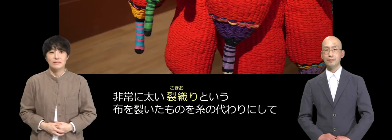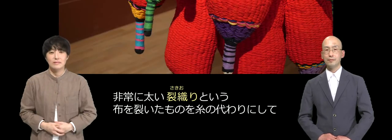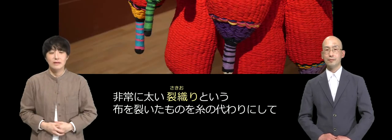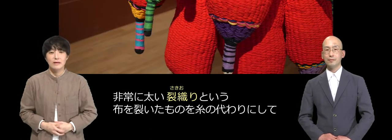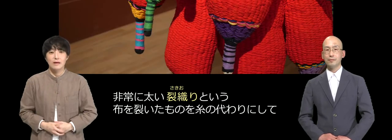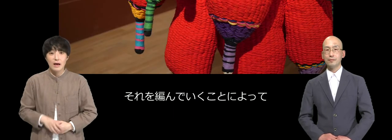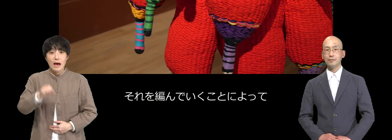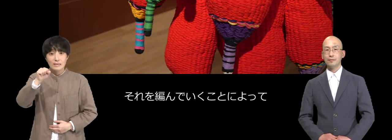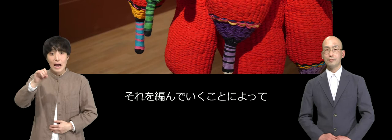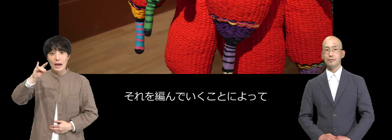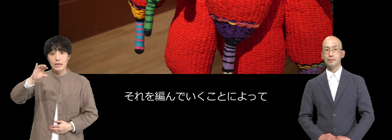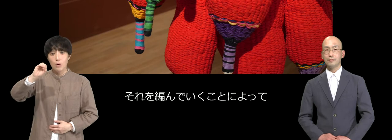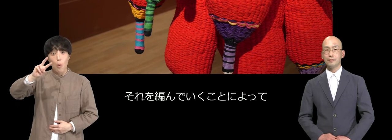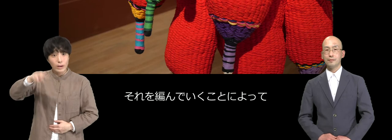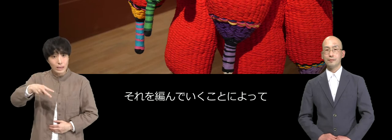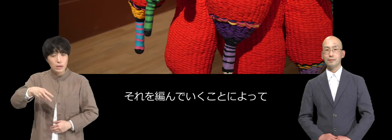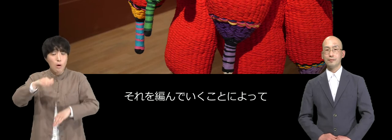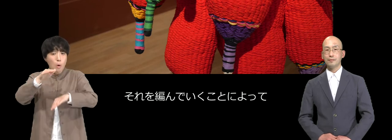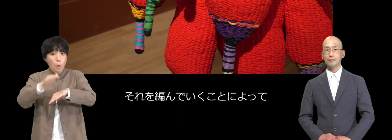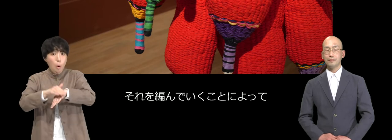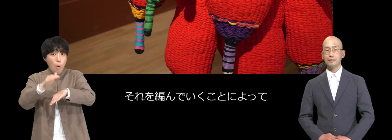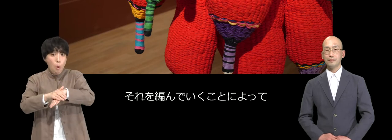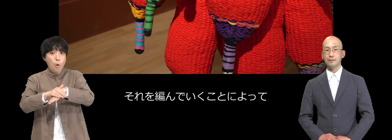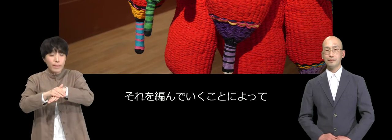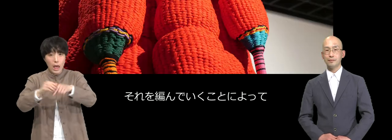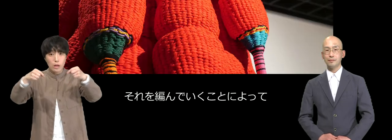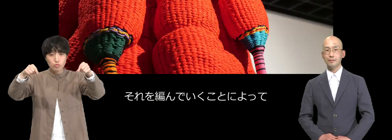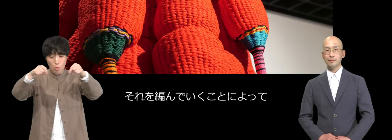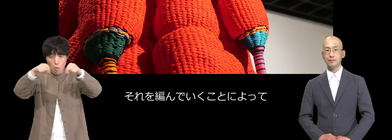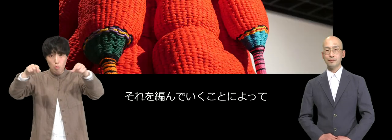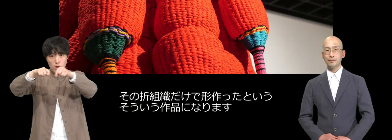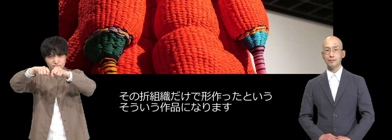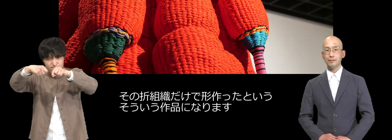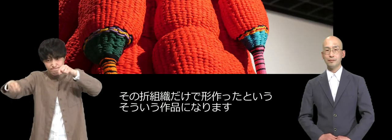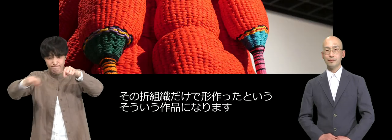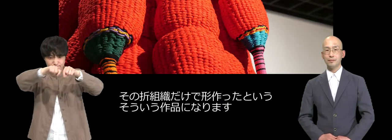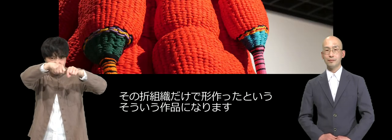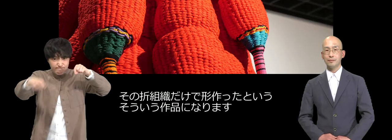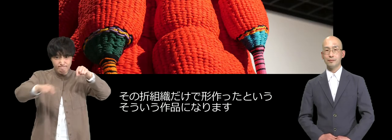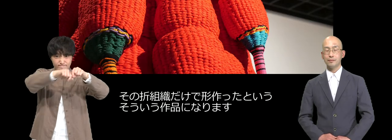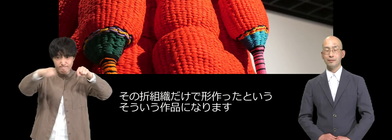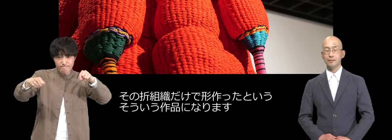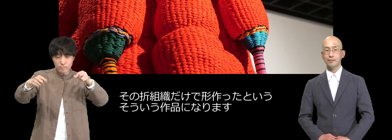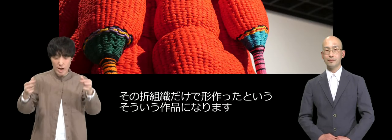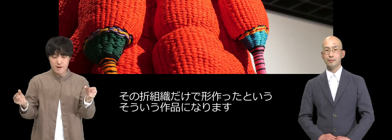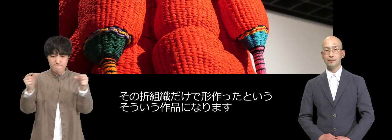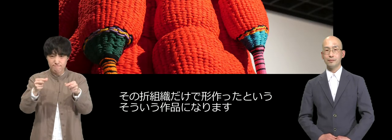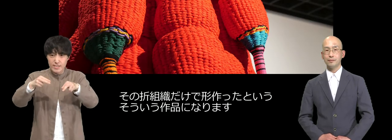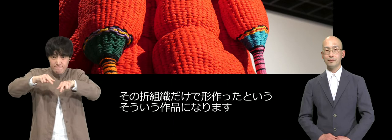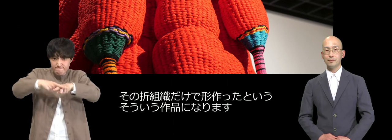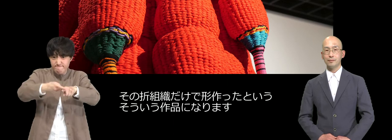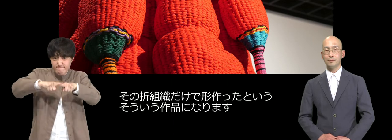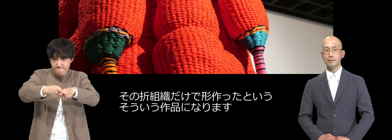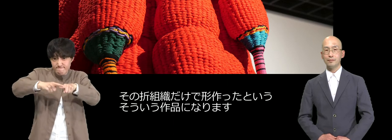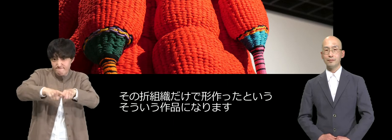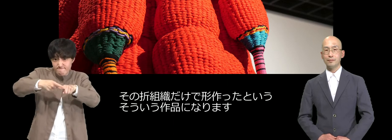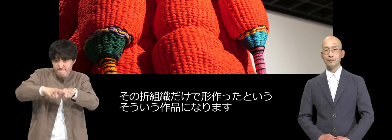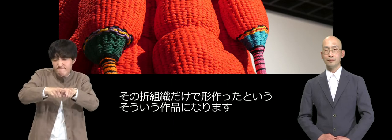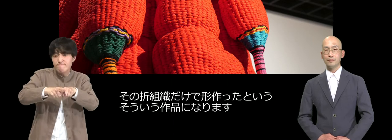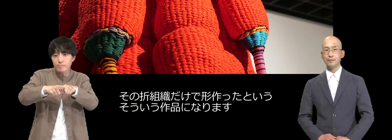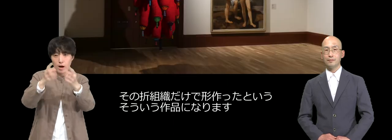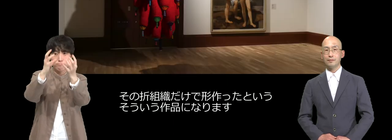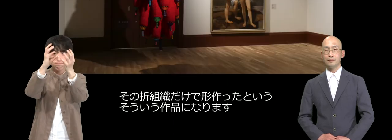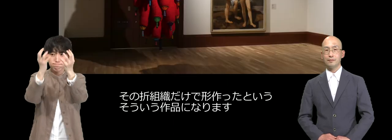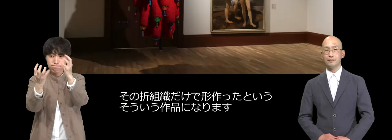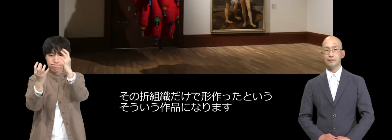代わりにしてねそれをこう編んでいくことによってそのおり組織だけで形を形作ったという